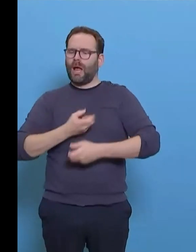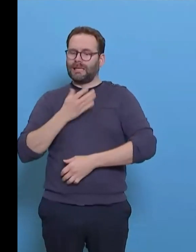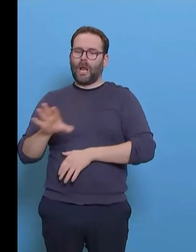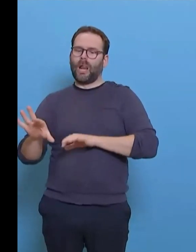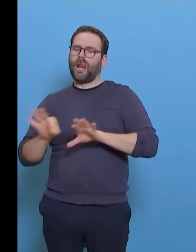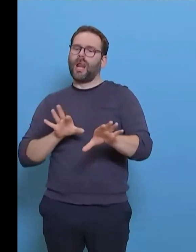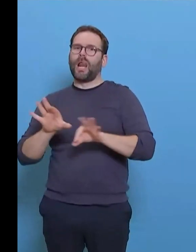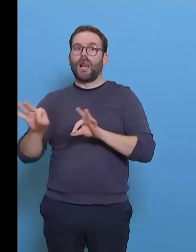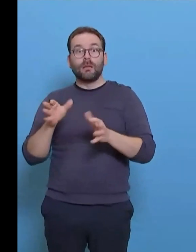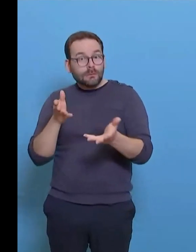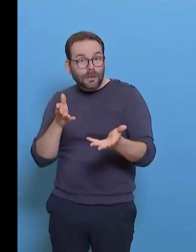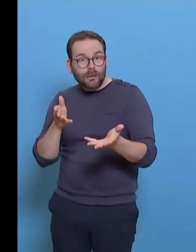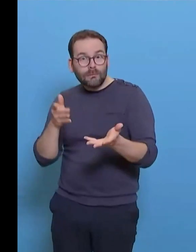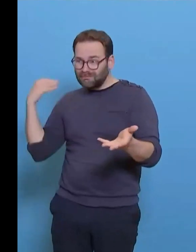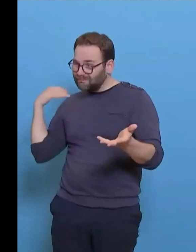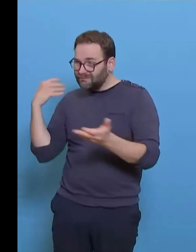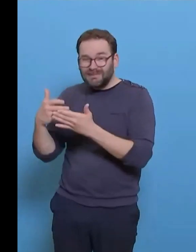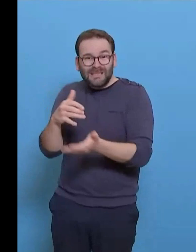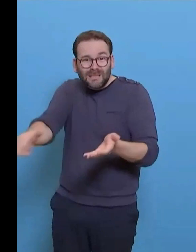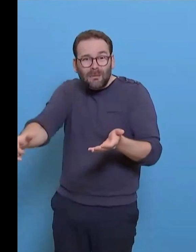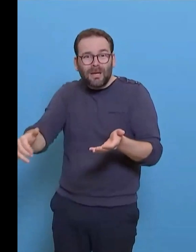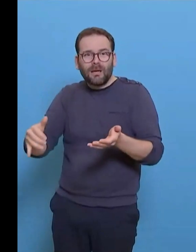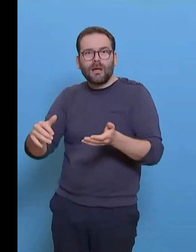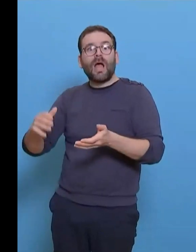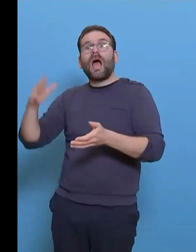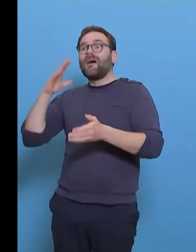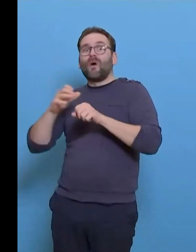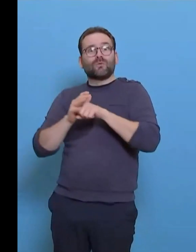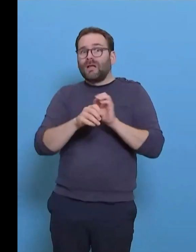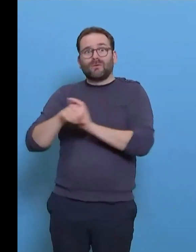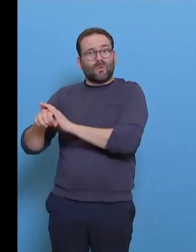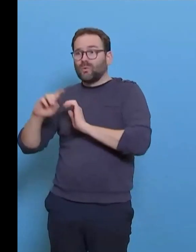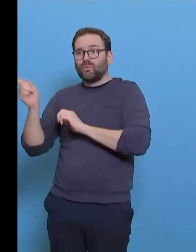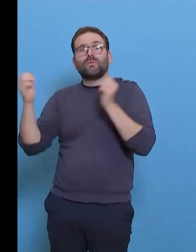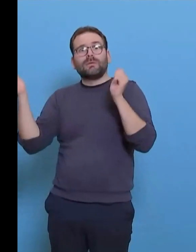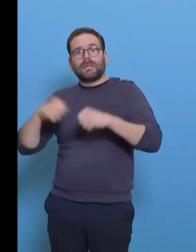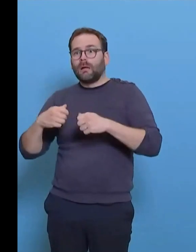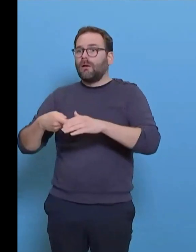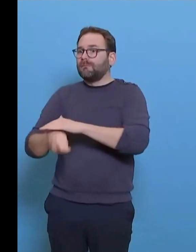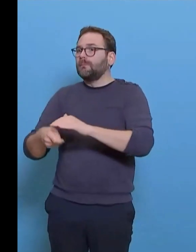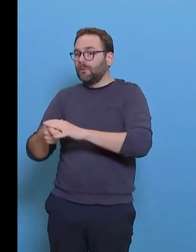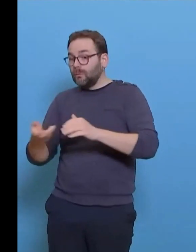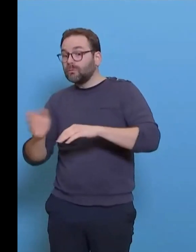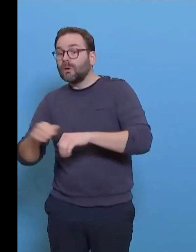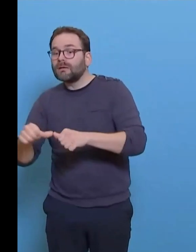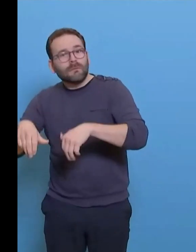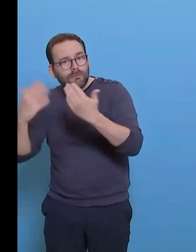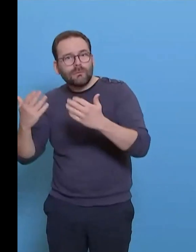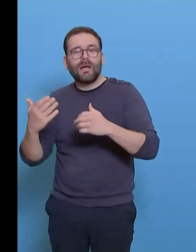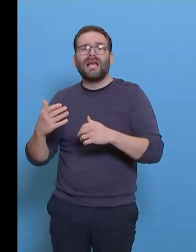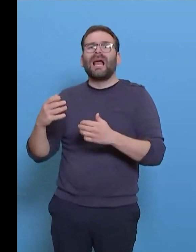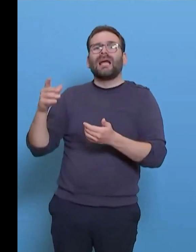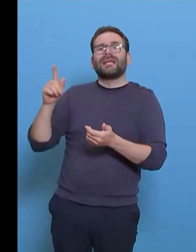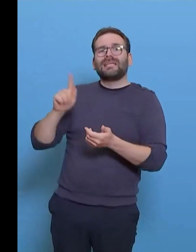artistes. Ce que jamais personne n'a fait, ce qui faisait consensus à droite comme à gauche, ce qui a mobilisé les Guichard, les Fillon et